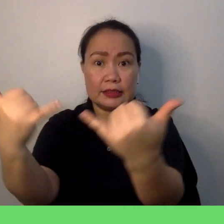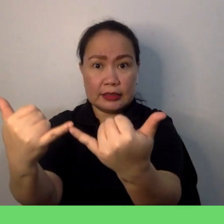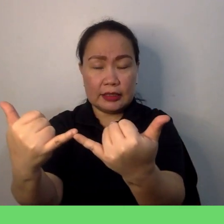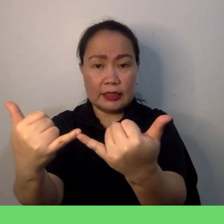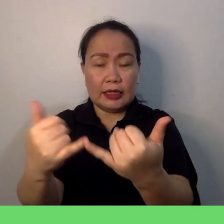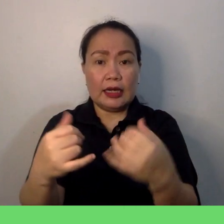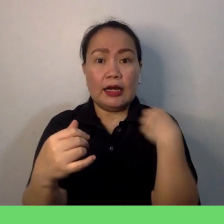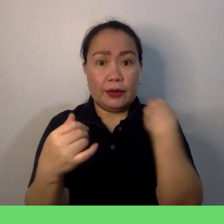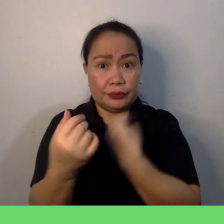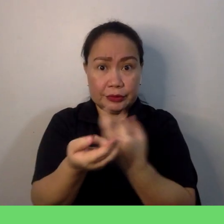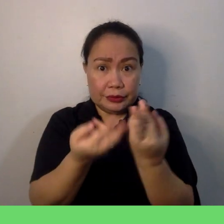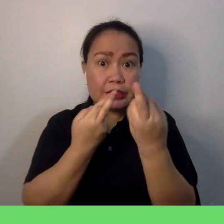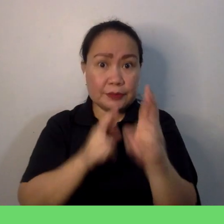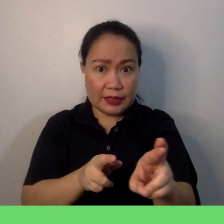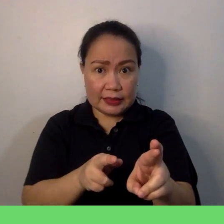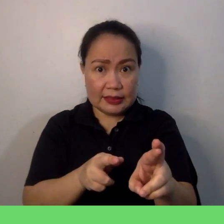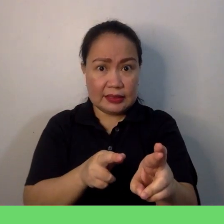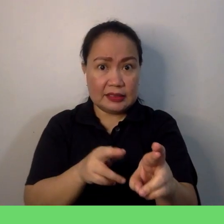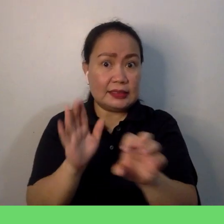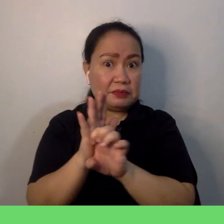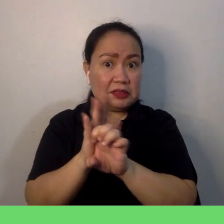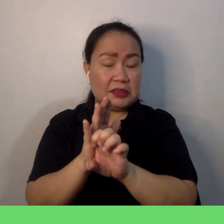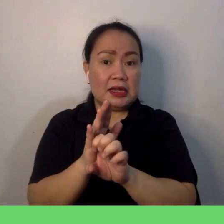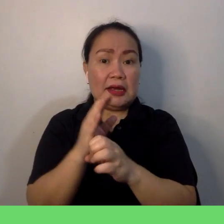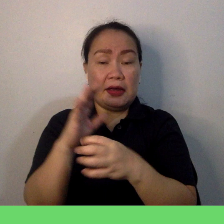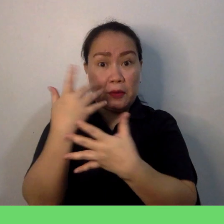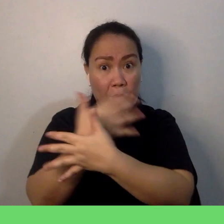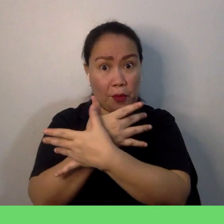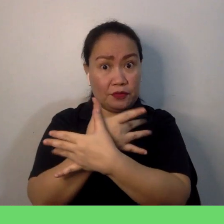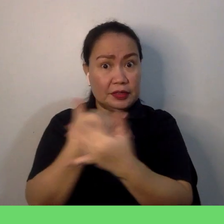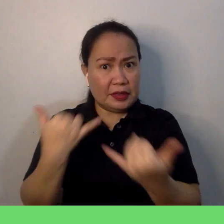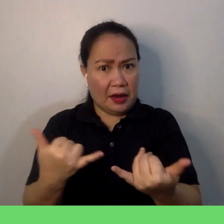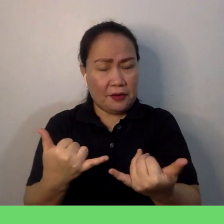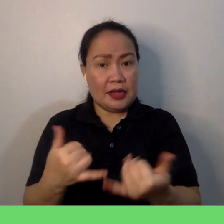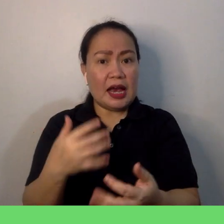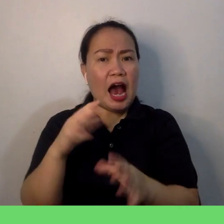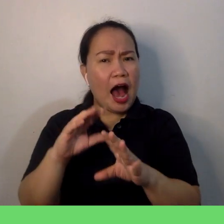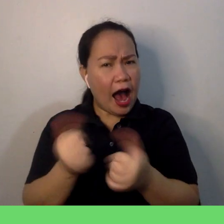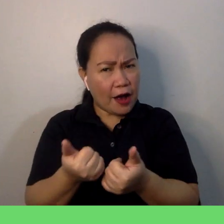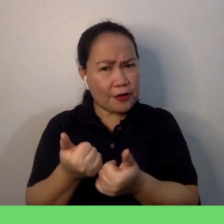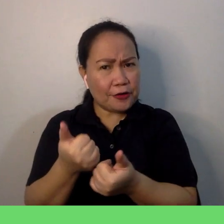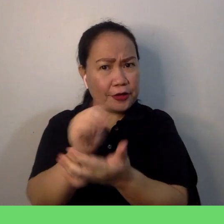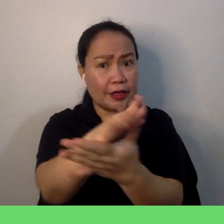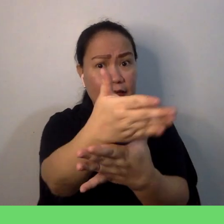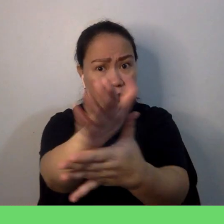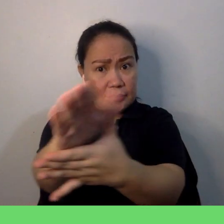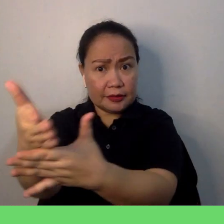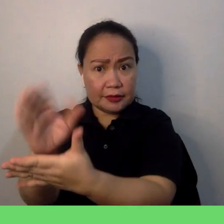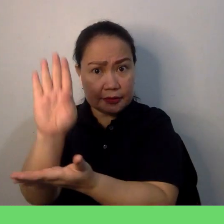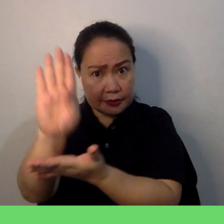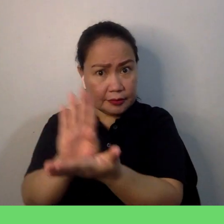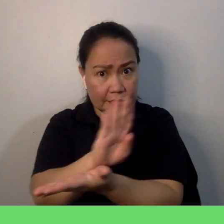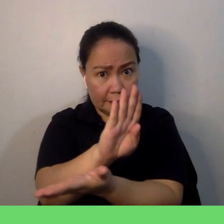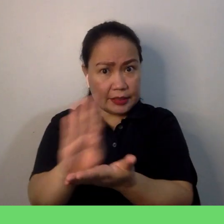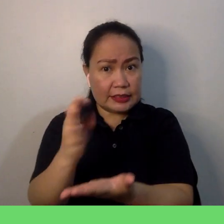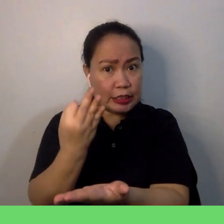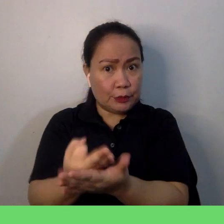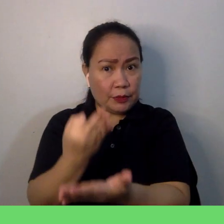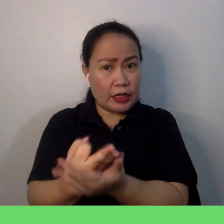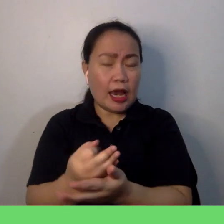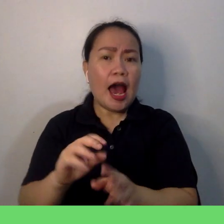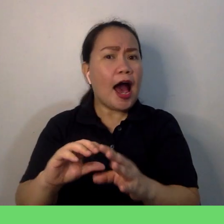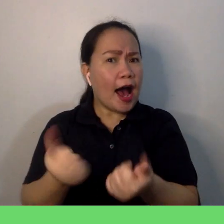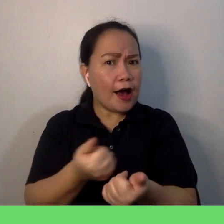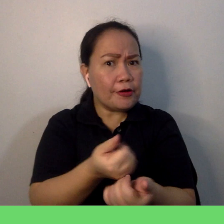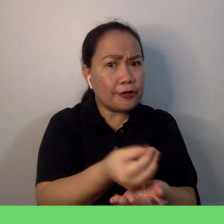COVID, di ba, yung pandemic. So, paano inaalat yung budget o paano nagbibigay ng benefits dun